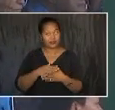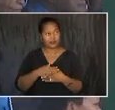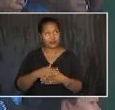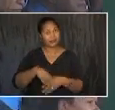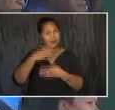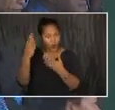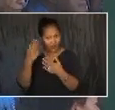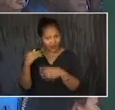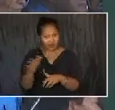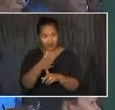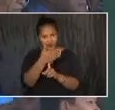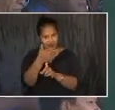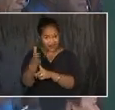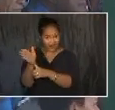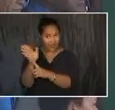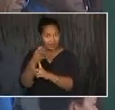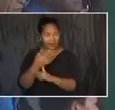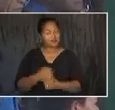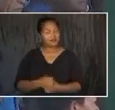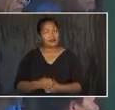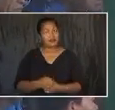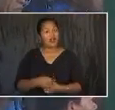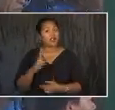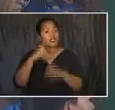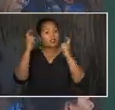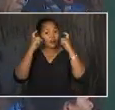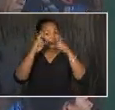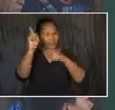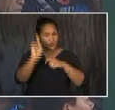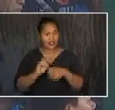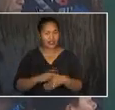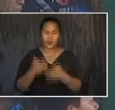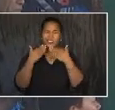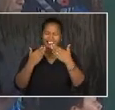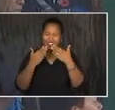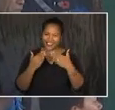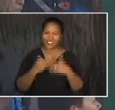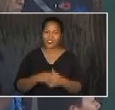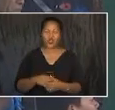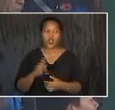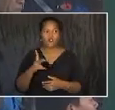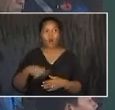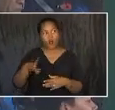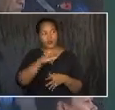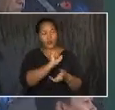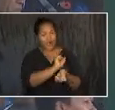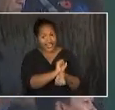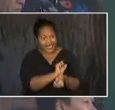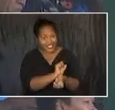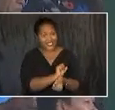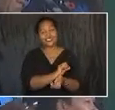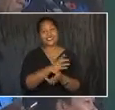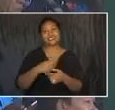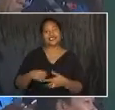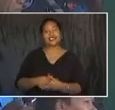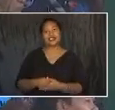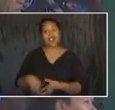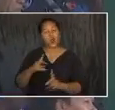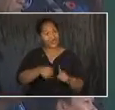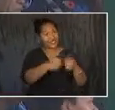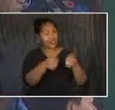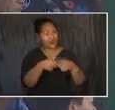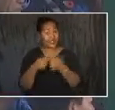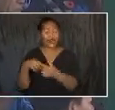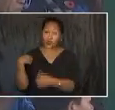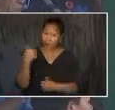kitanga ka tiki ni ben gravi buli songo de babri na bolebu ira te ko na turanga ni obisa liu nonta tamana ba mate